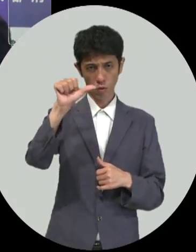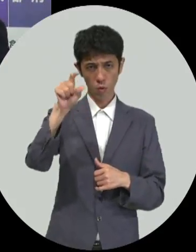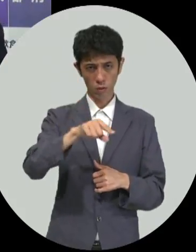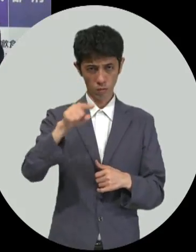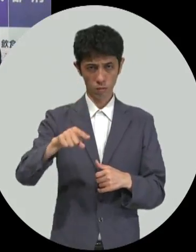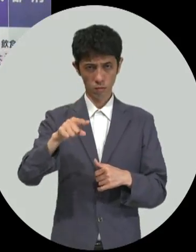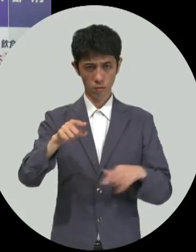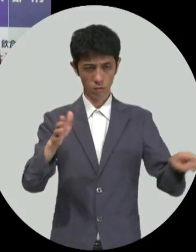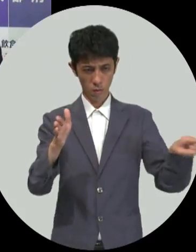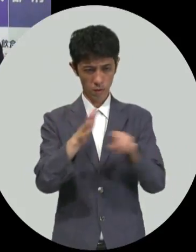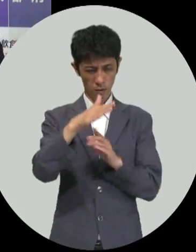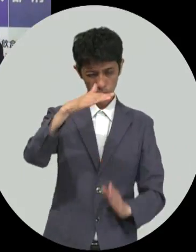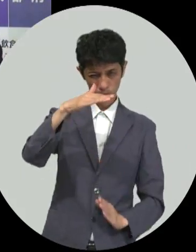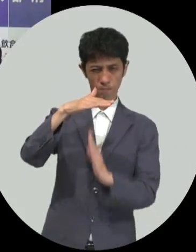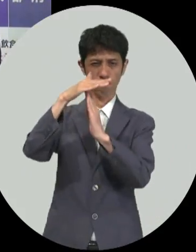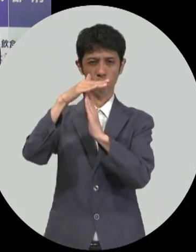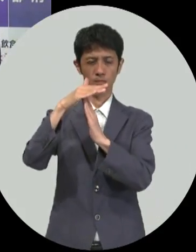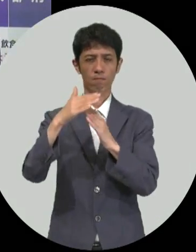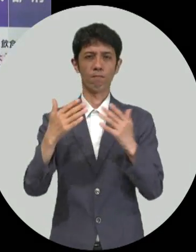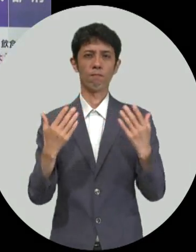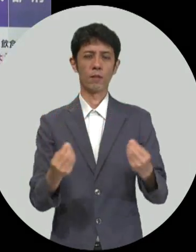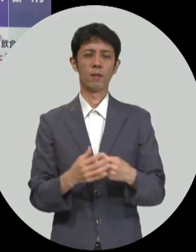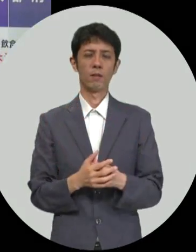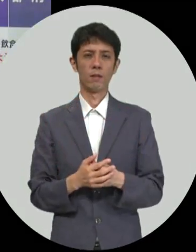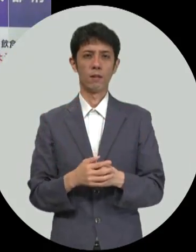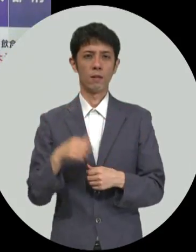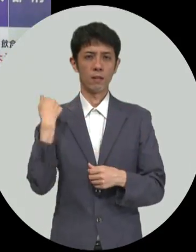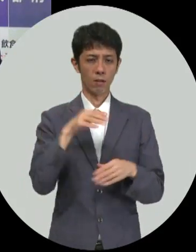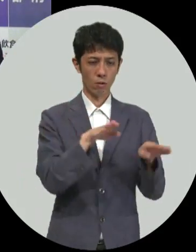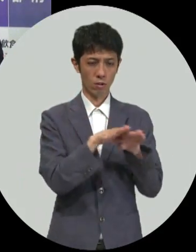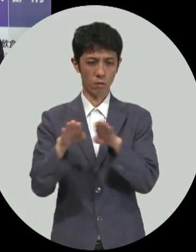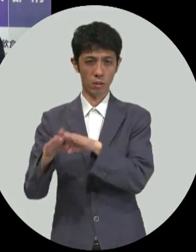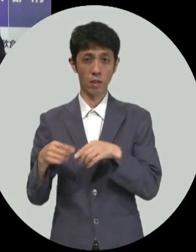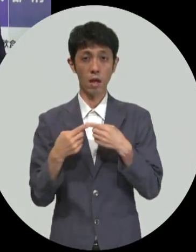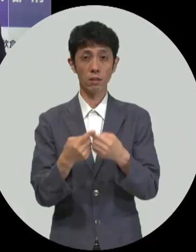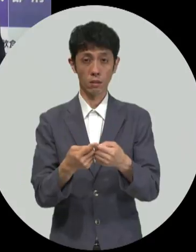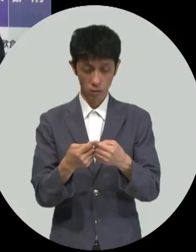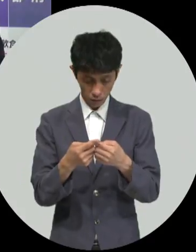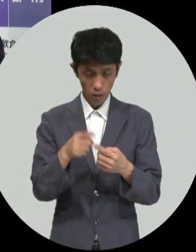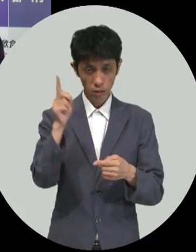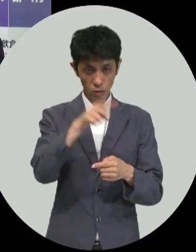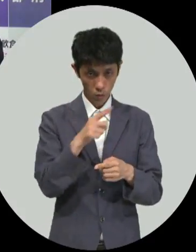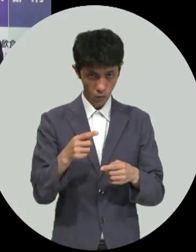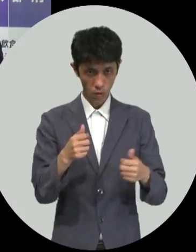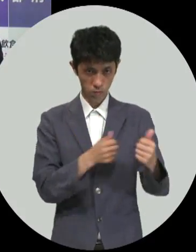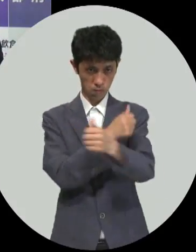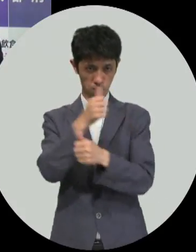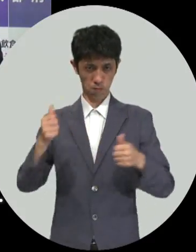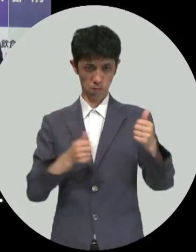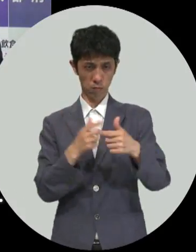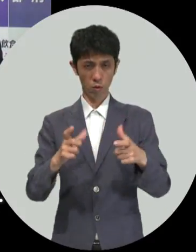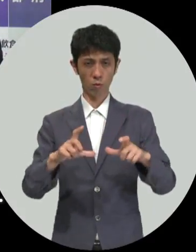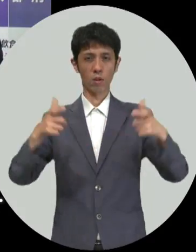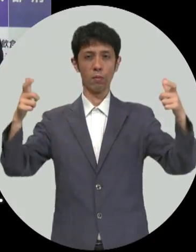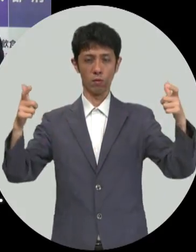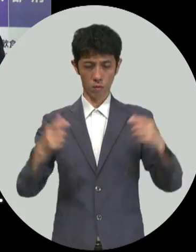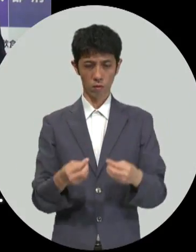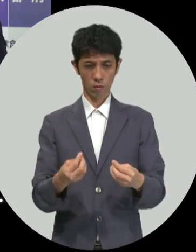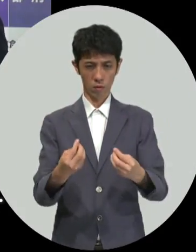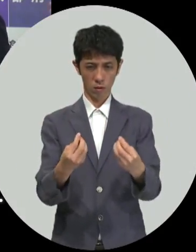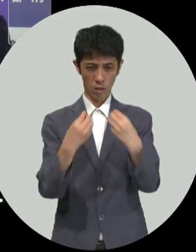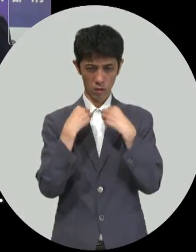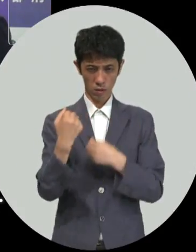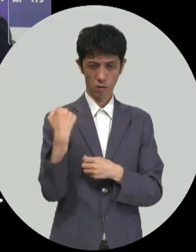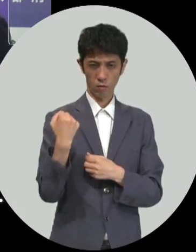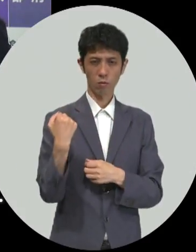最多となっております。まあ、夏休みに入りまして非常に往来が増加しておりますし、感染力の強いと言